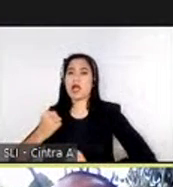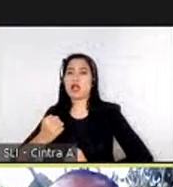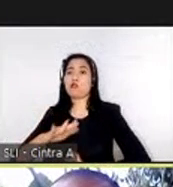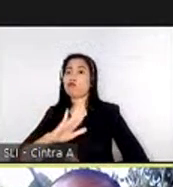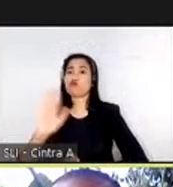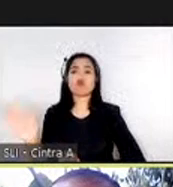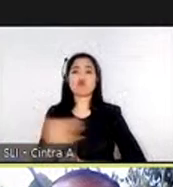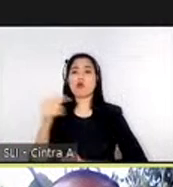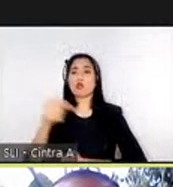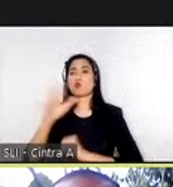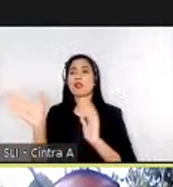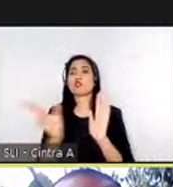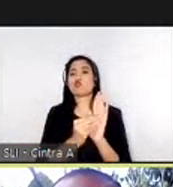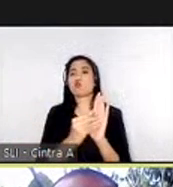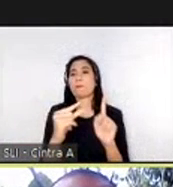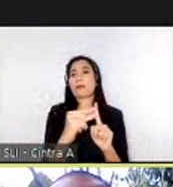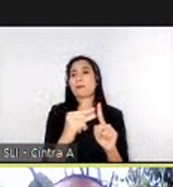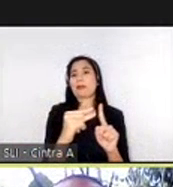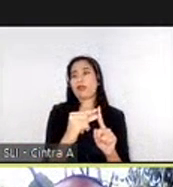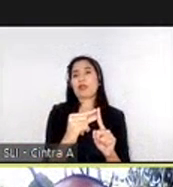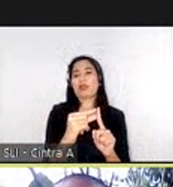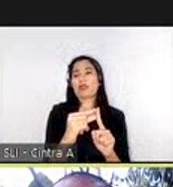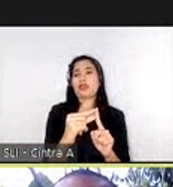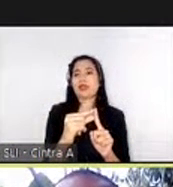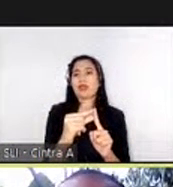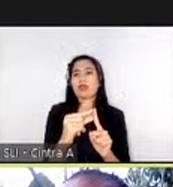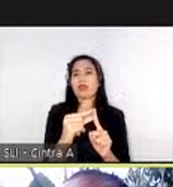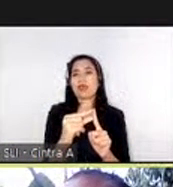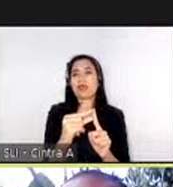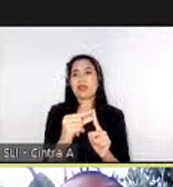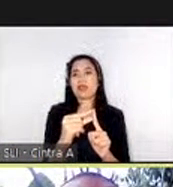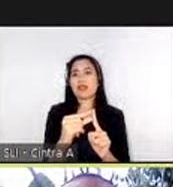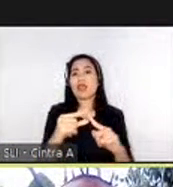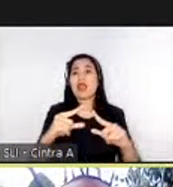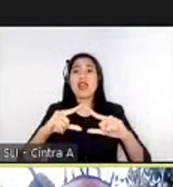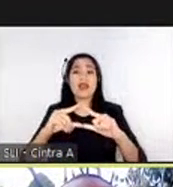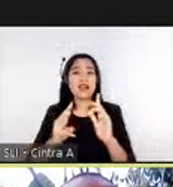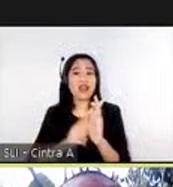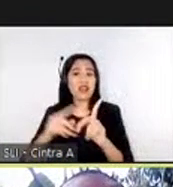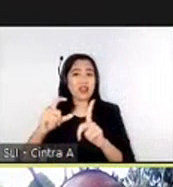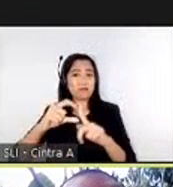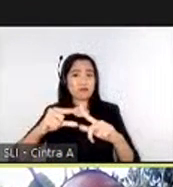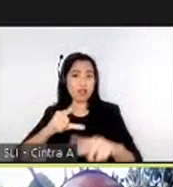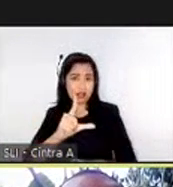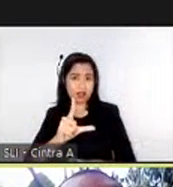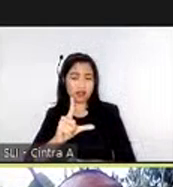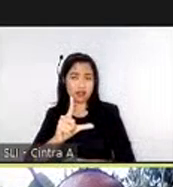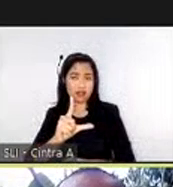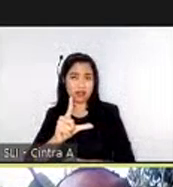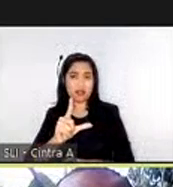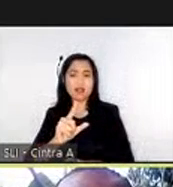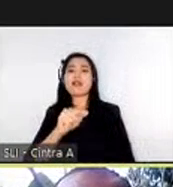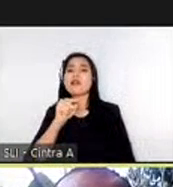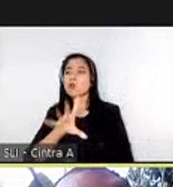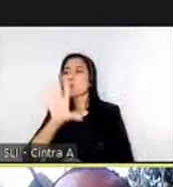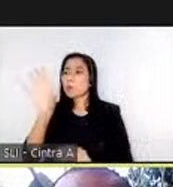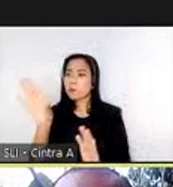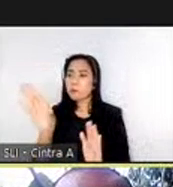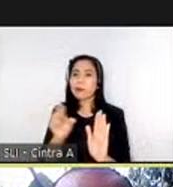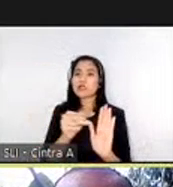dalam PP nah AMDAL itu hanya akan menjadi instrumen